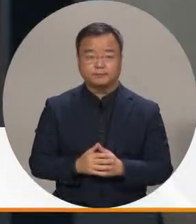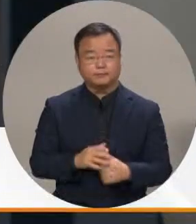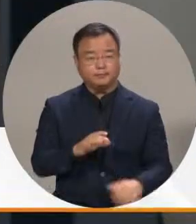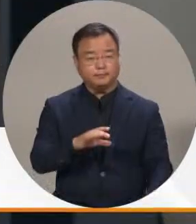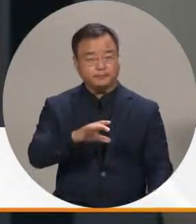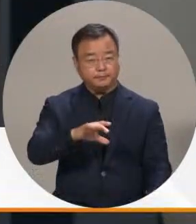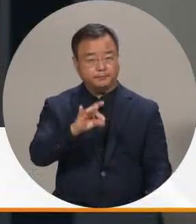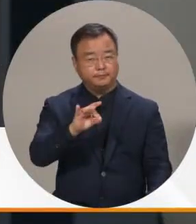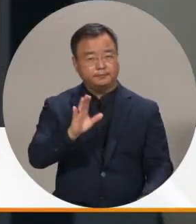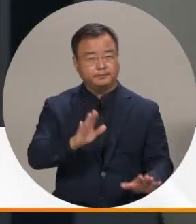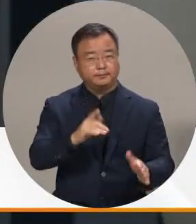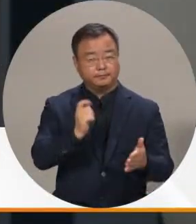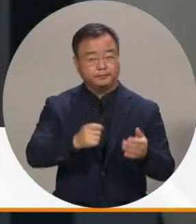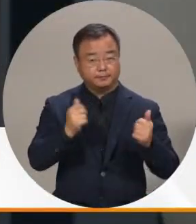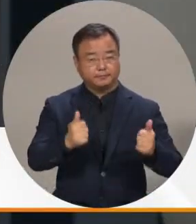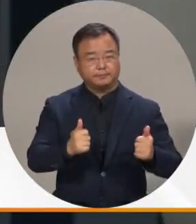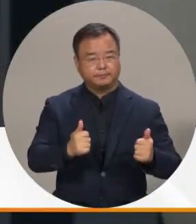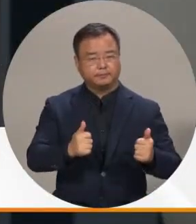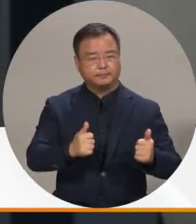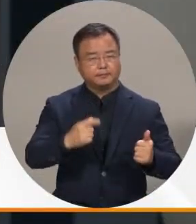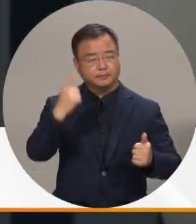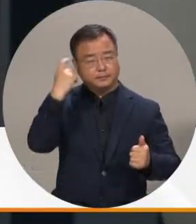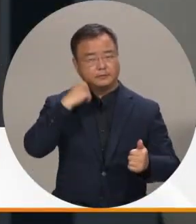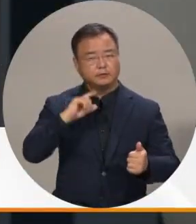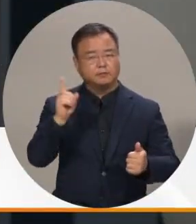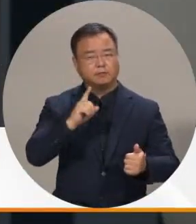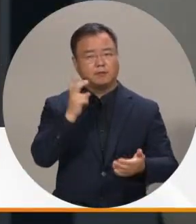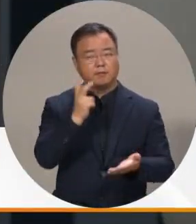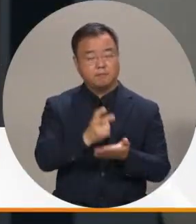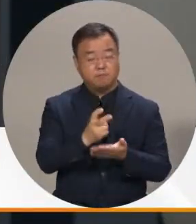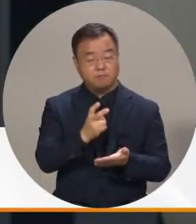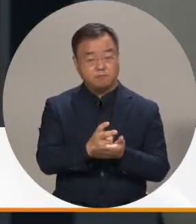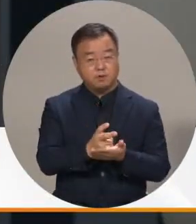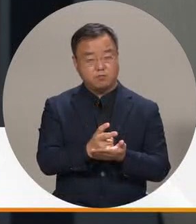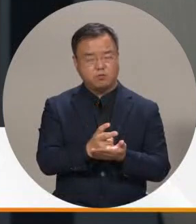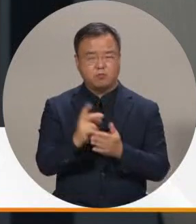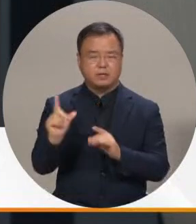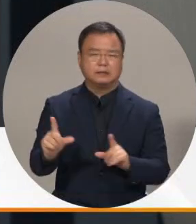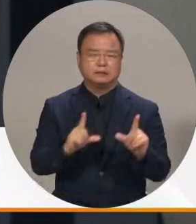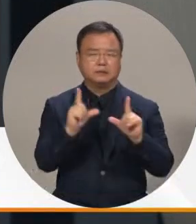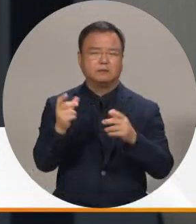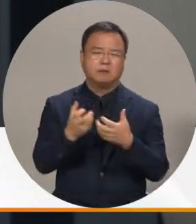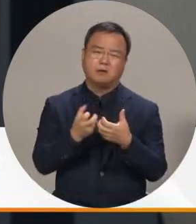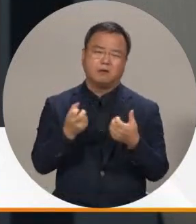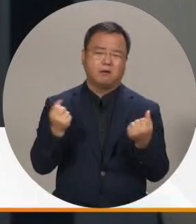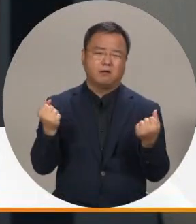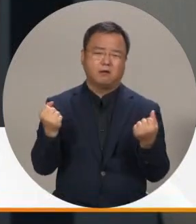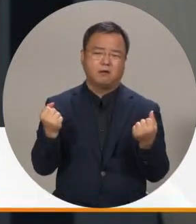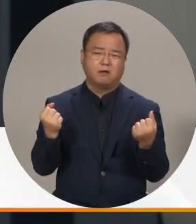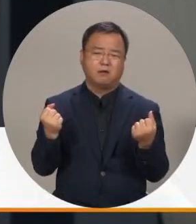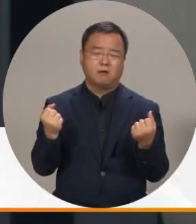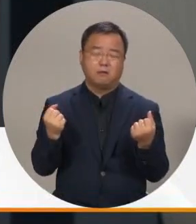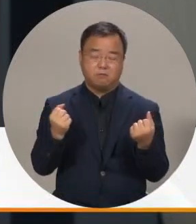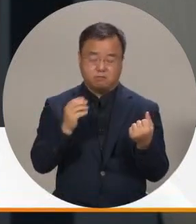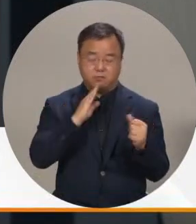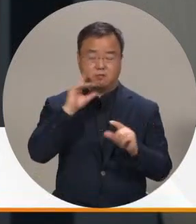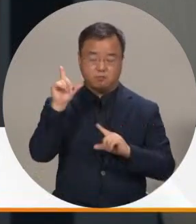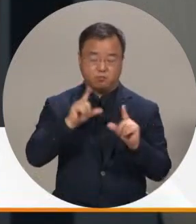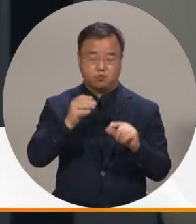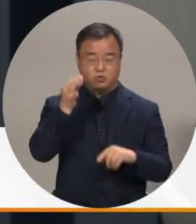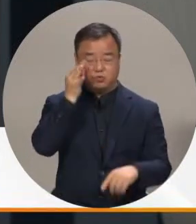우선 이번 판결에 첫인상을 말씀드리자면 법률과 우리 실제 삶이 얼마나 동떨어져 있는지를 단적으로